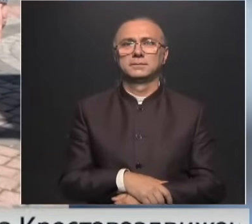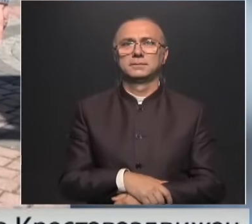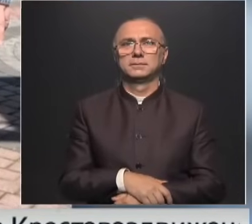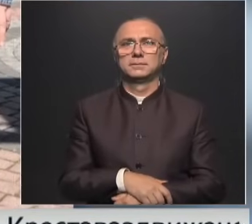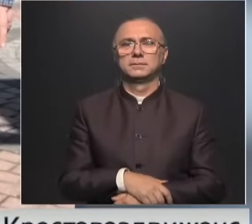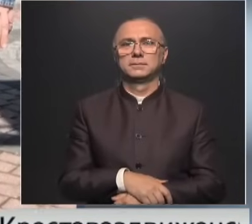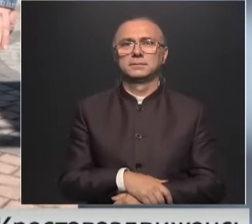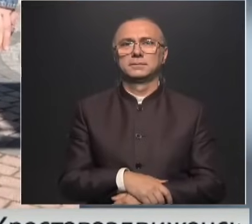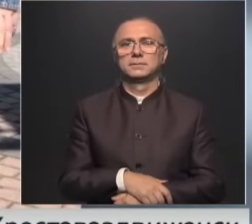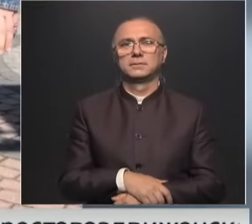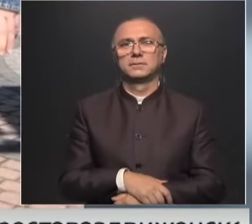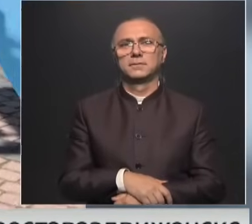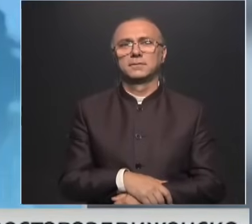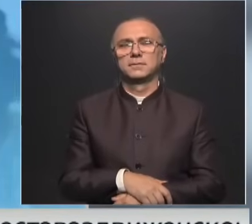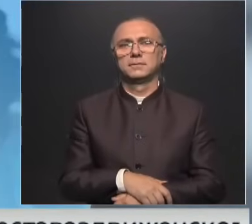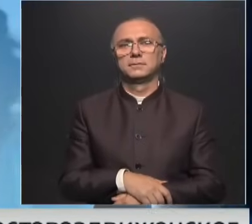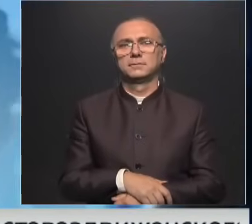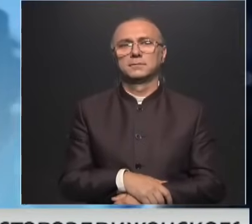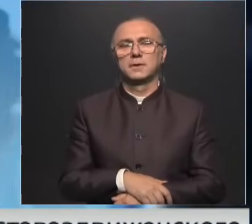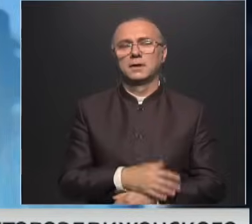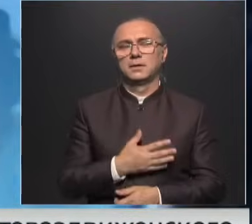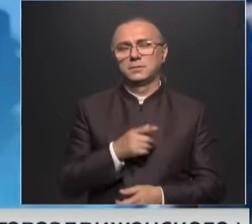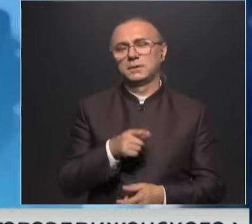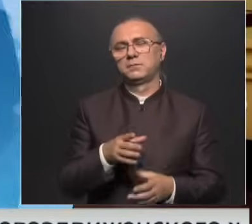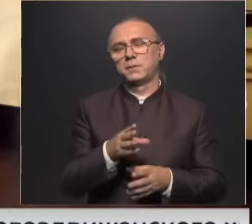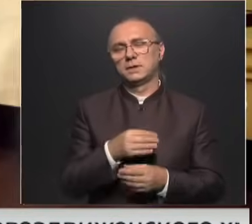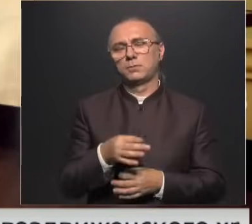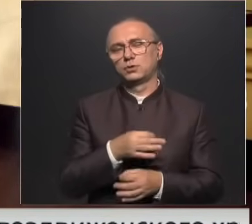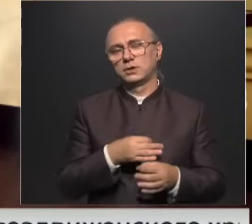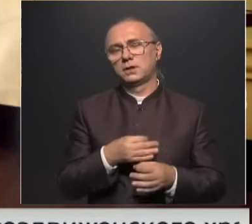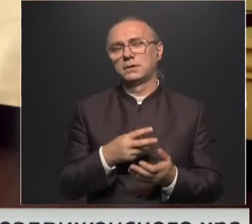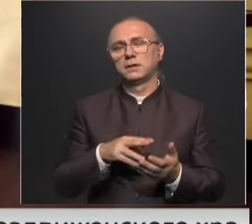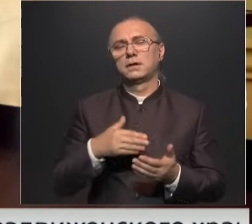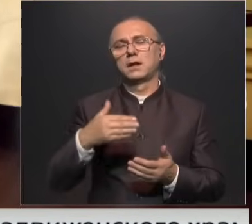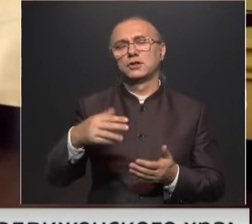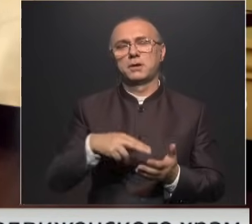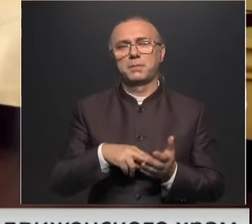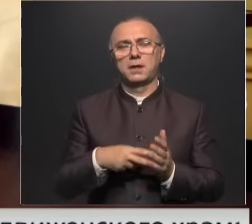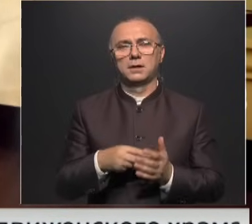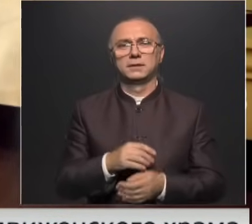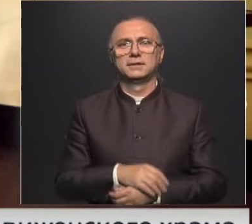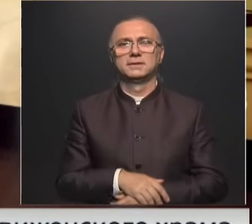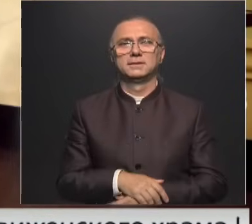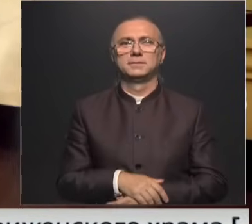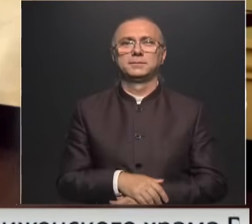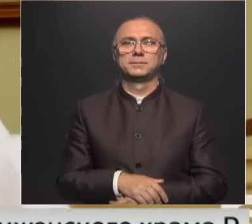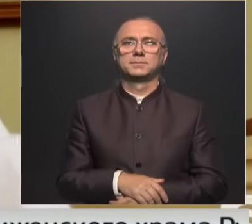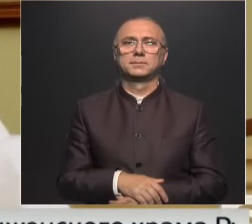Собора и обсуждение наших дальнейших планов. Удивительным образом Сергей до того, как быть